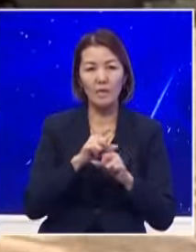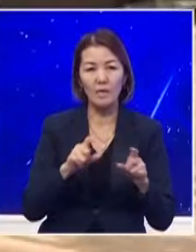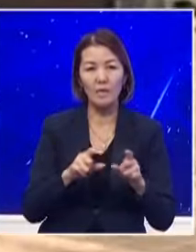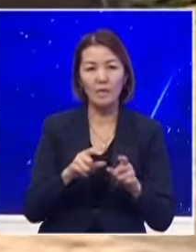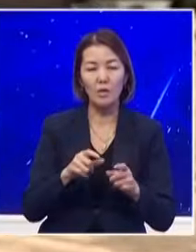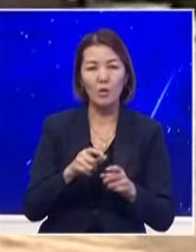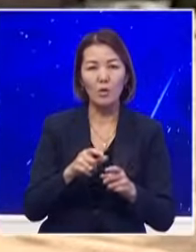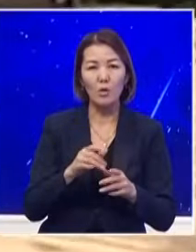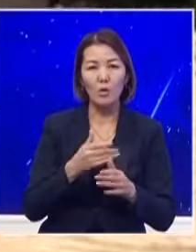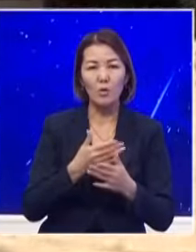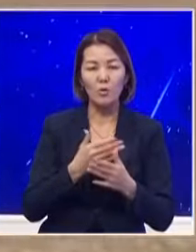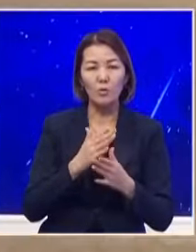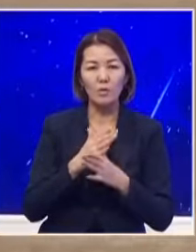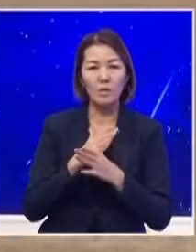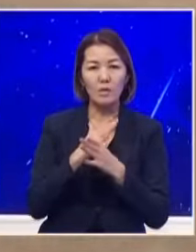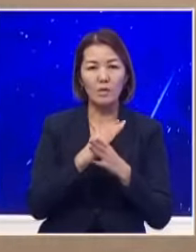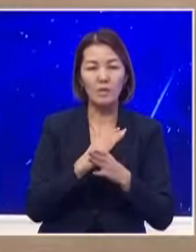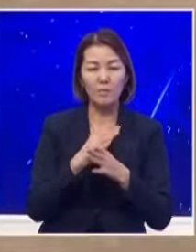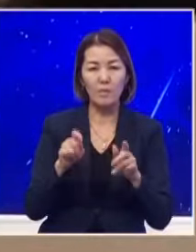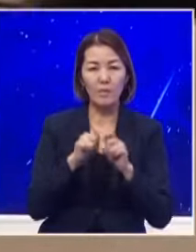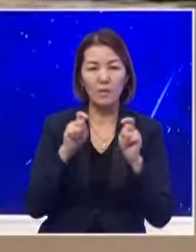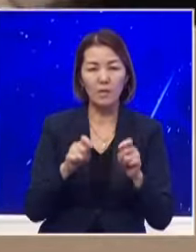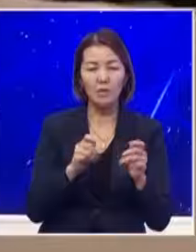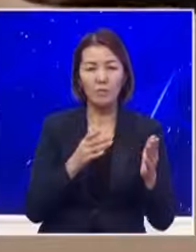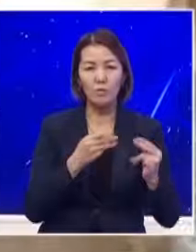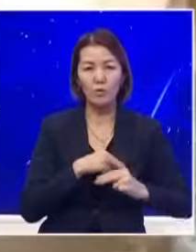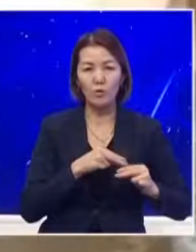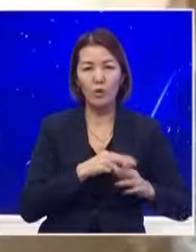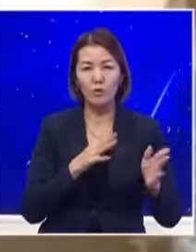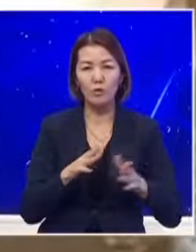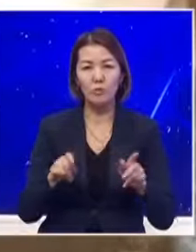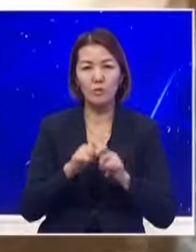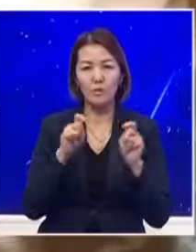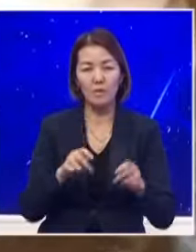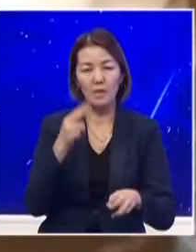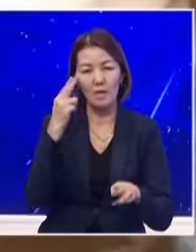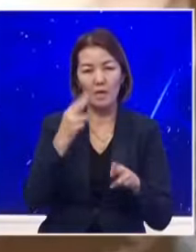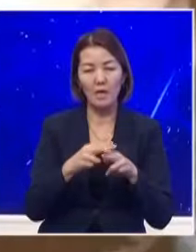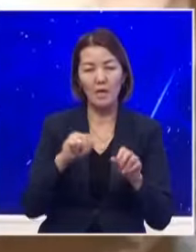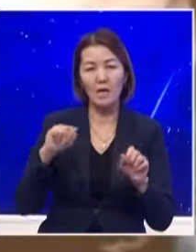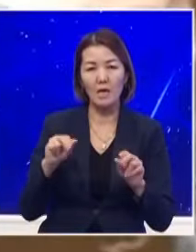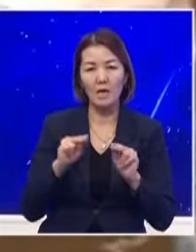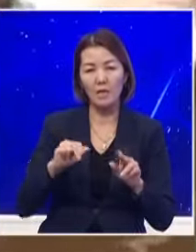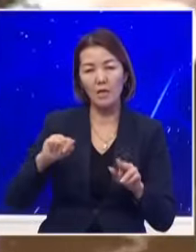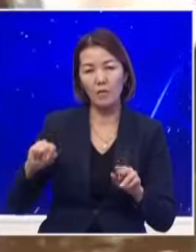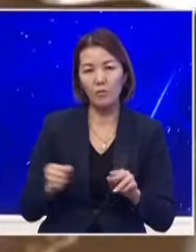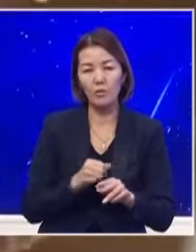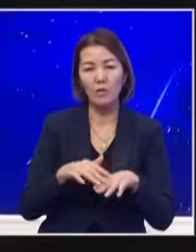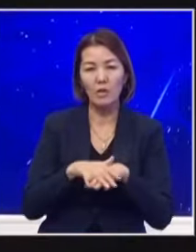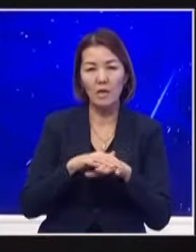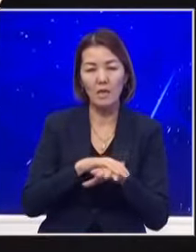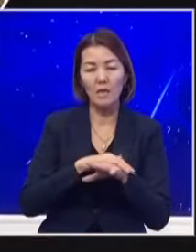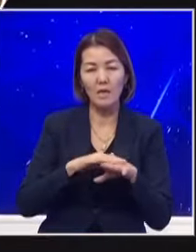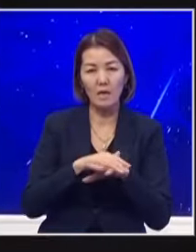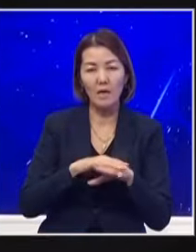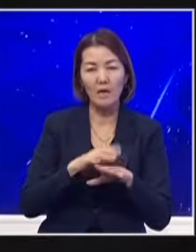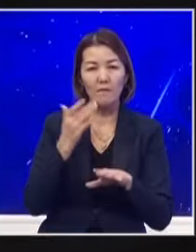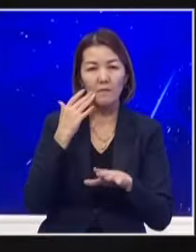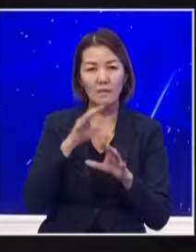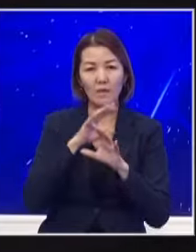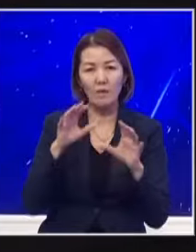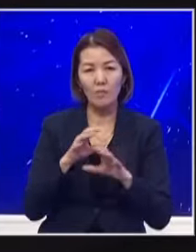шығаратын термен ашып, аудан тұрғындарын тұрақты жұмыспен қамтыған. Ол жақсы аға, адал дос, елге пана бола білді дейді бауырлары. Негізі